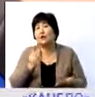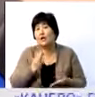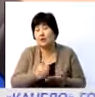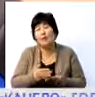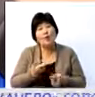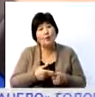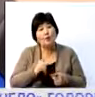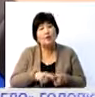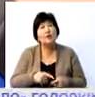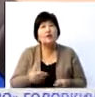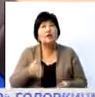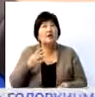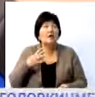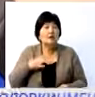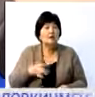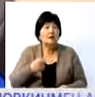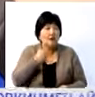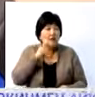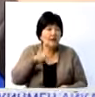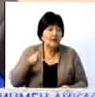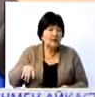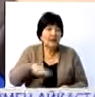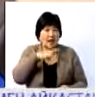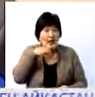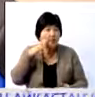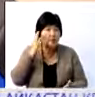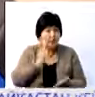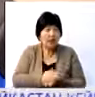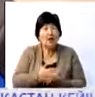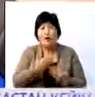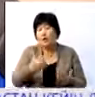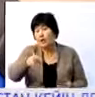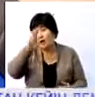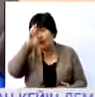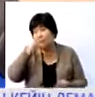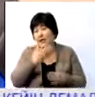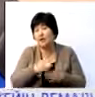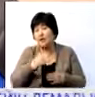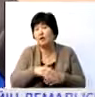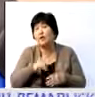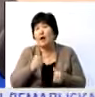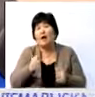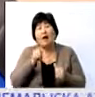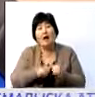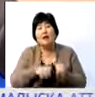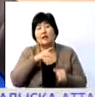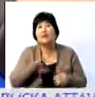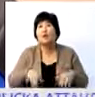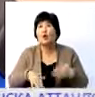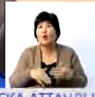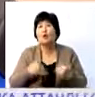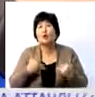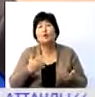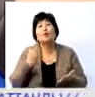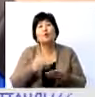Өйткені мұқтаж жандар бізде бар. Оларға мемлекет тарапынан әр кезде қолдау